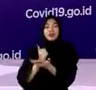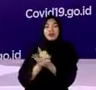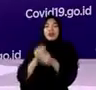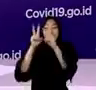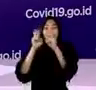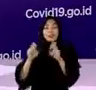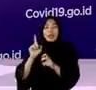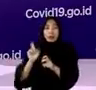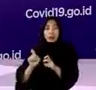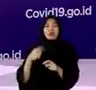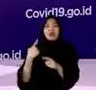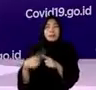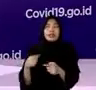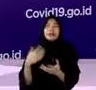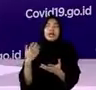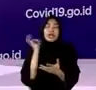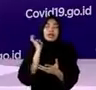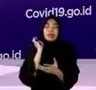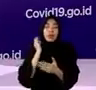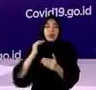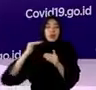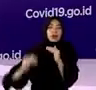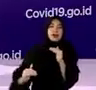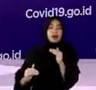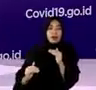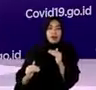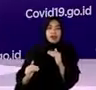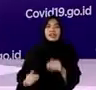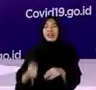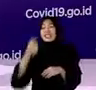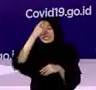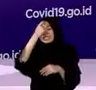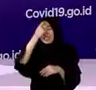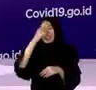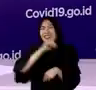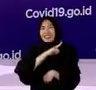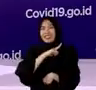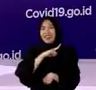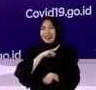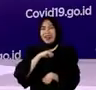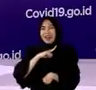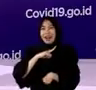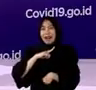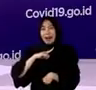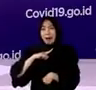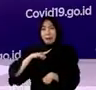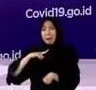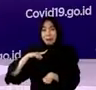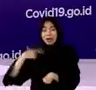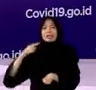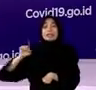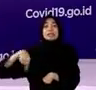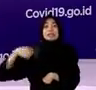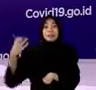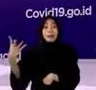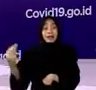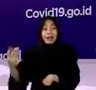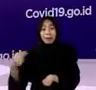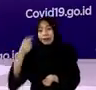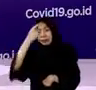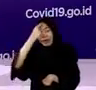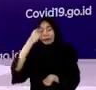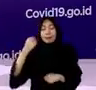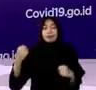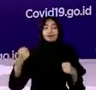panjang dari COVID-19, penyebab gejala yang berkepanjangan, dan berapa lama waktu yang dibutuhkan untuk sepenuhnya pulih